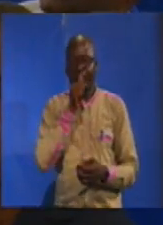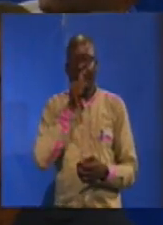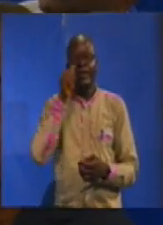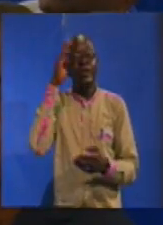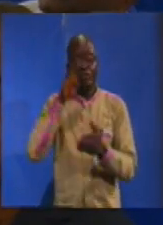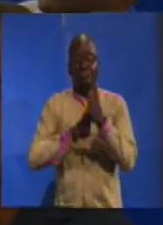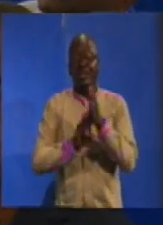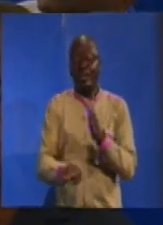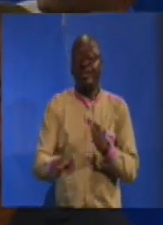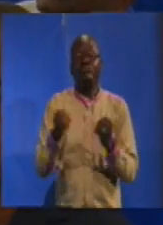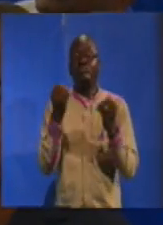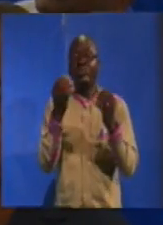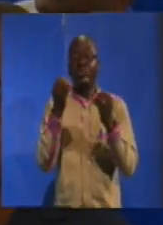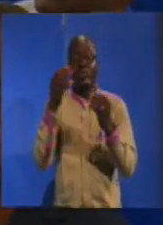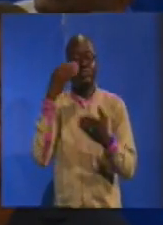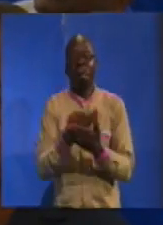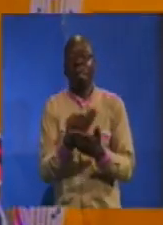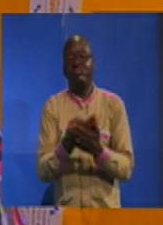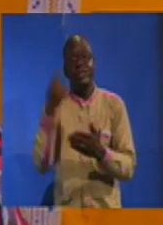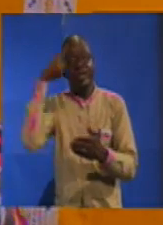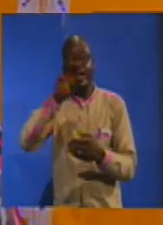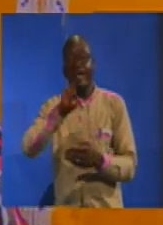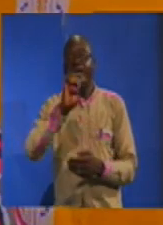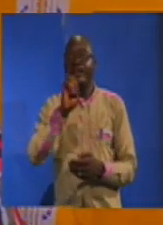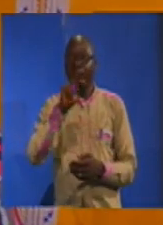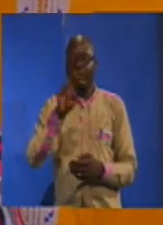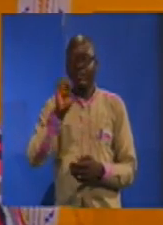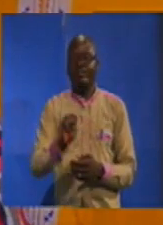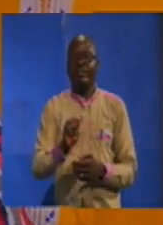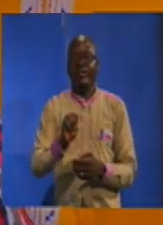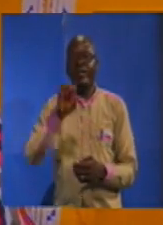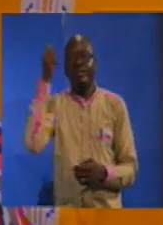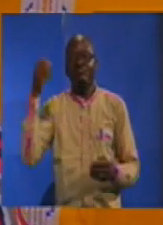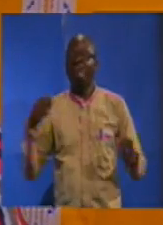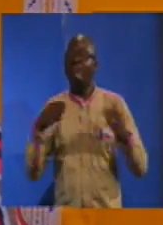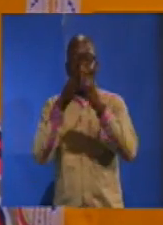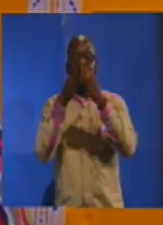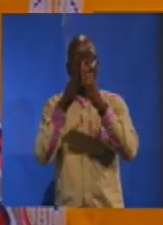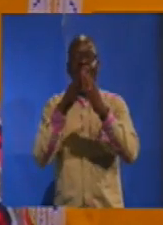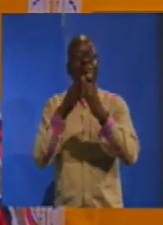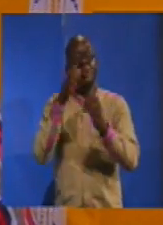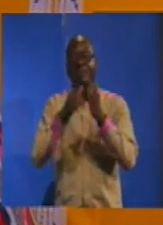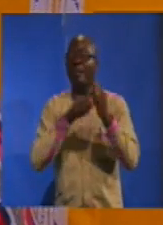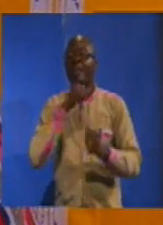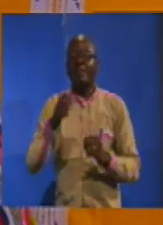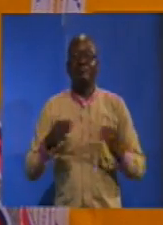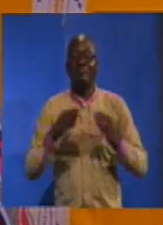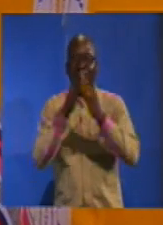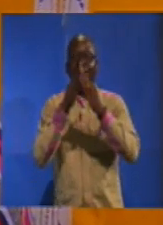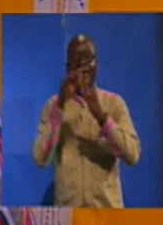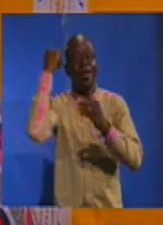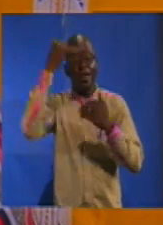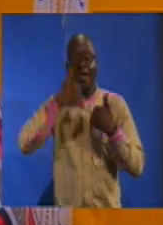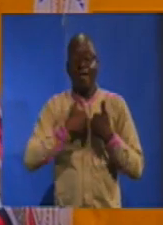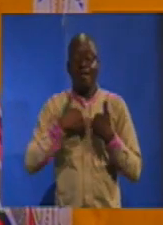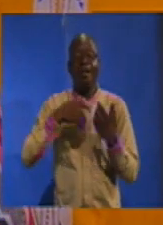réduit énormément les ressources propres des INEP. L'autre problème, c'est plutôt des défis. Ce n'est pas un problème, mais c'est des défis. Parce qu'il y a une mutation, on a un